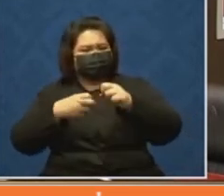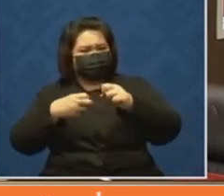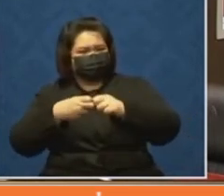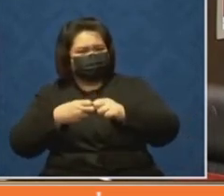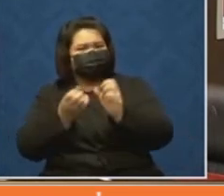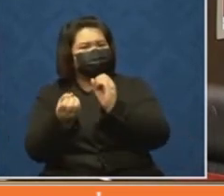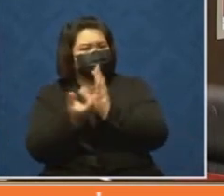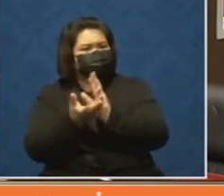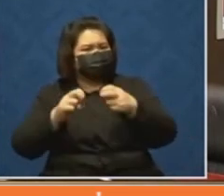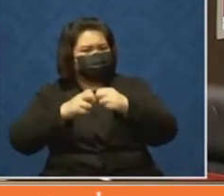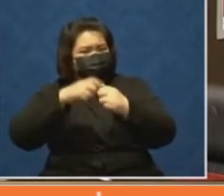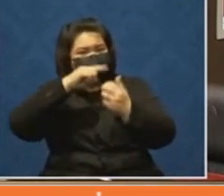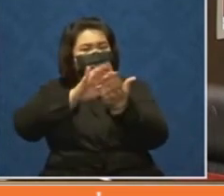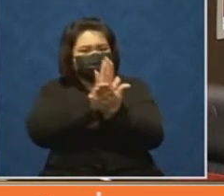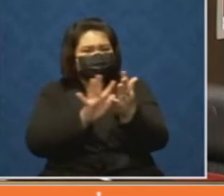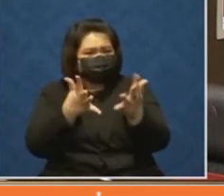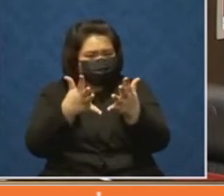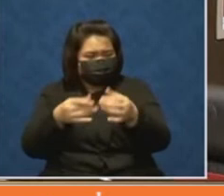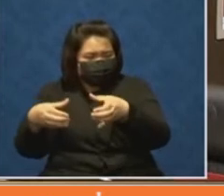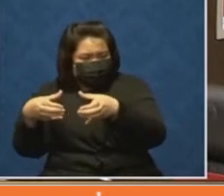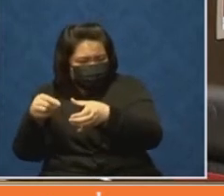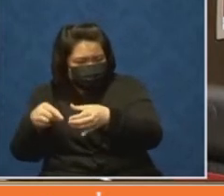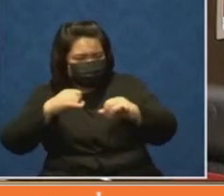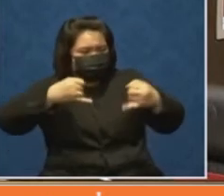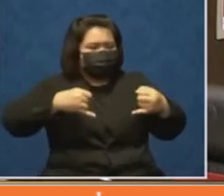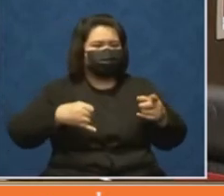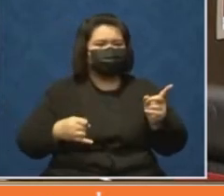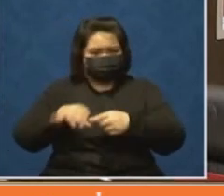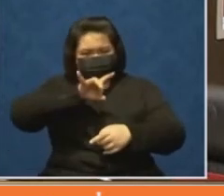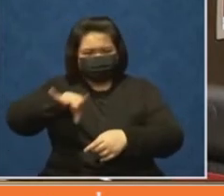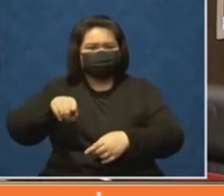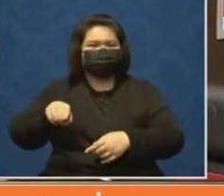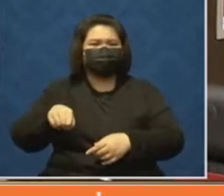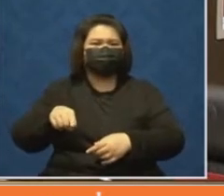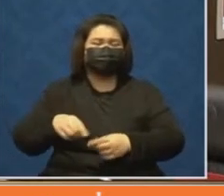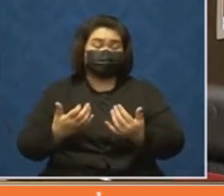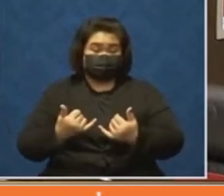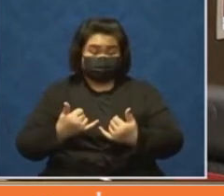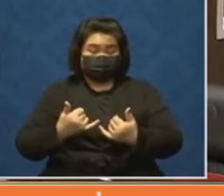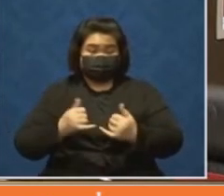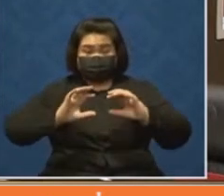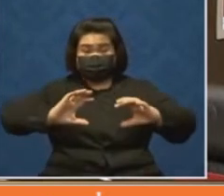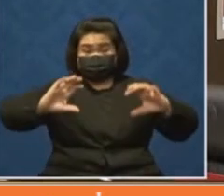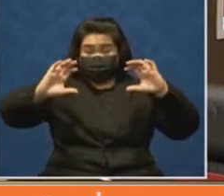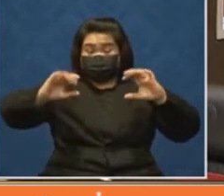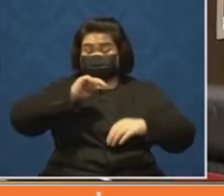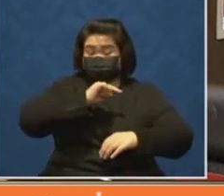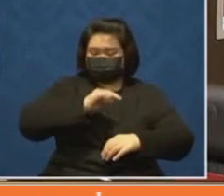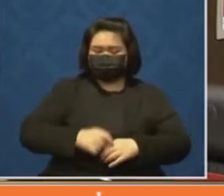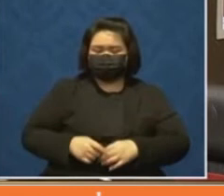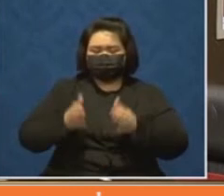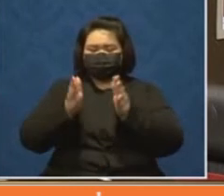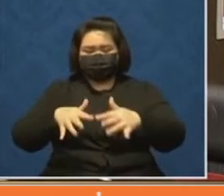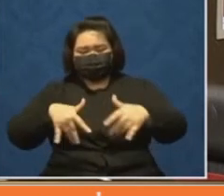ใ